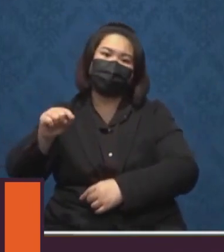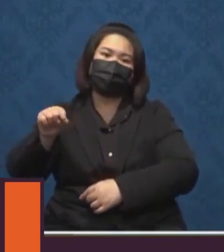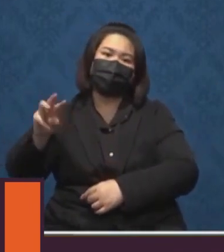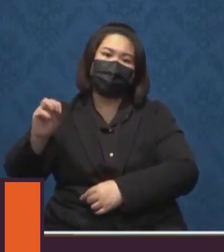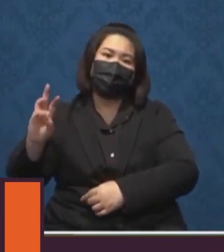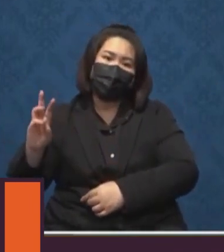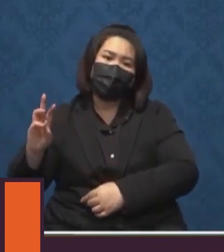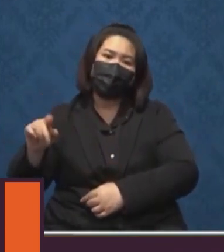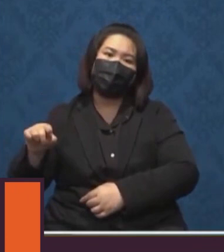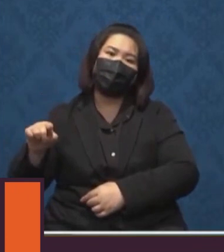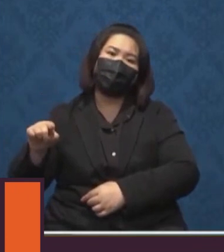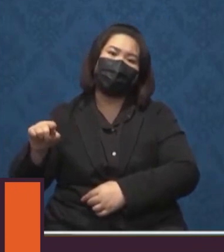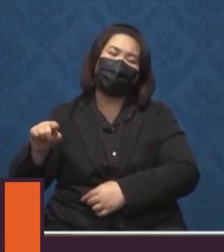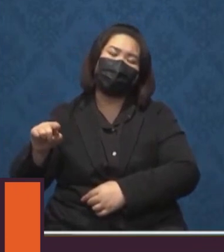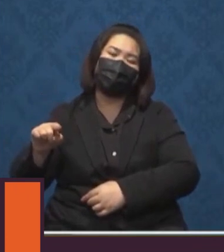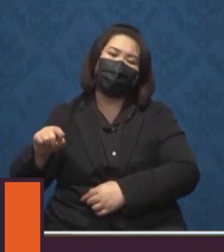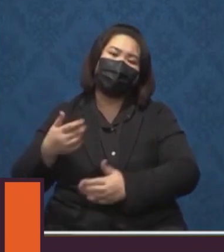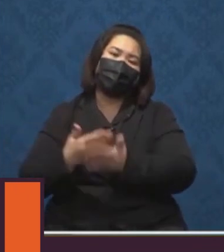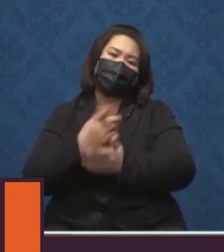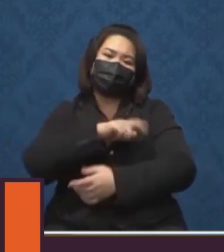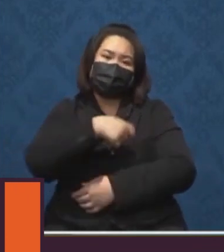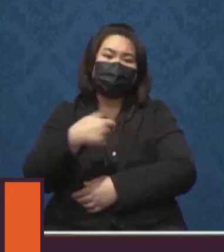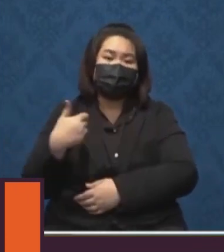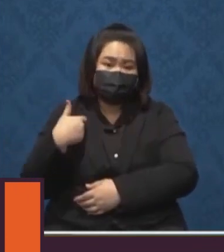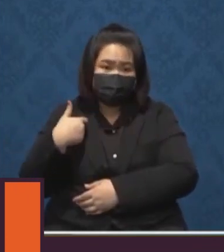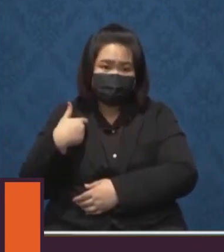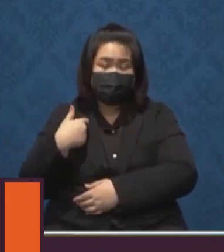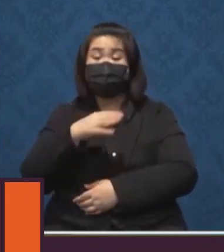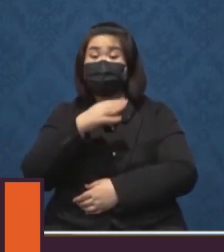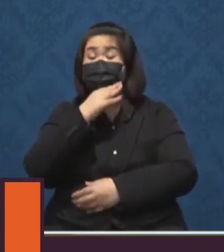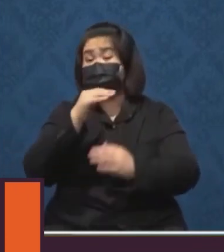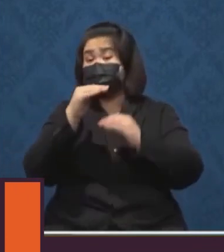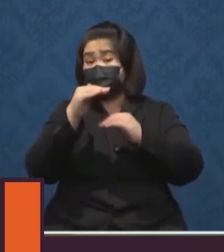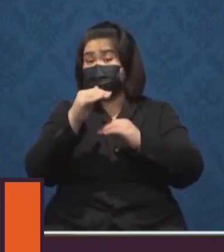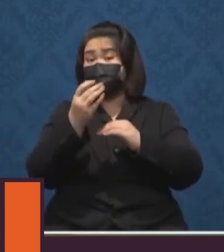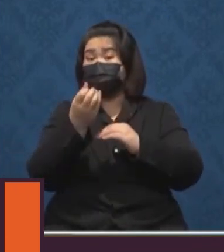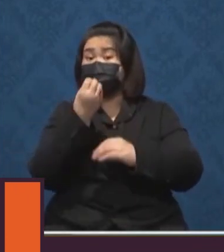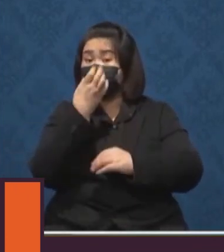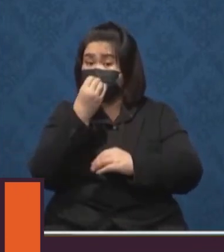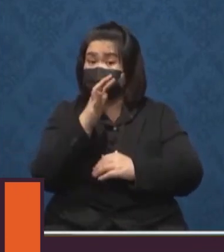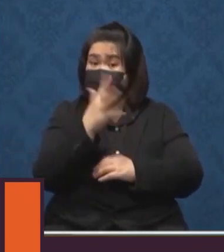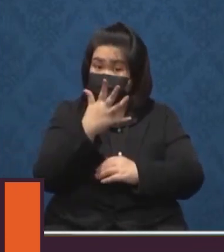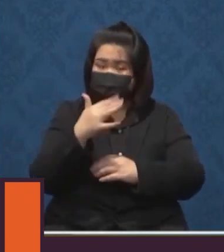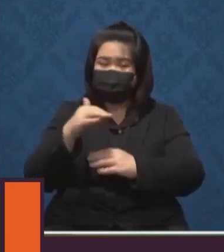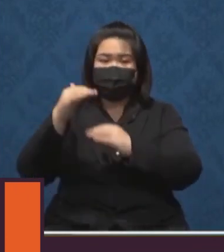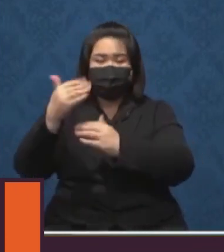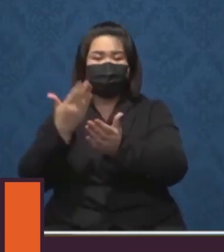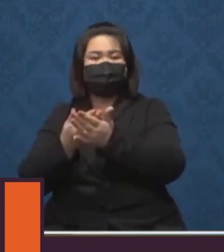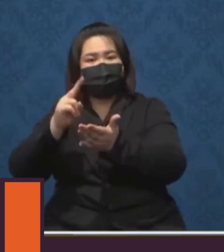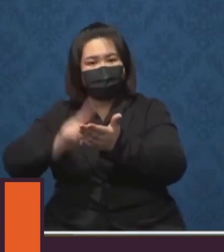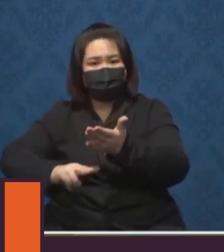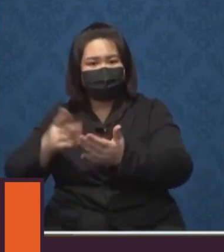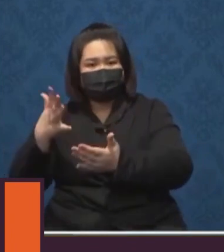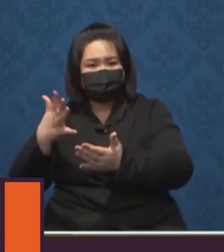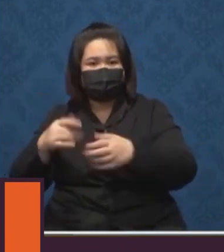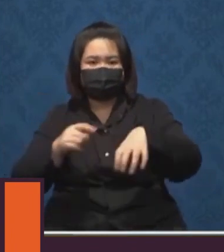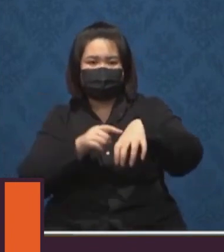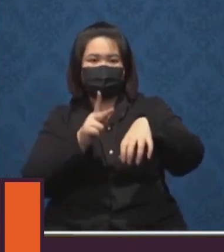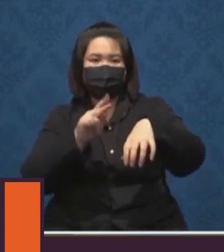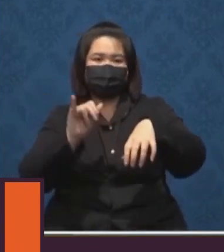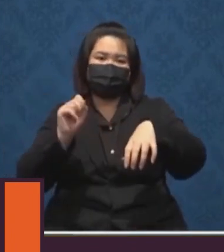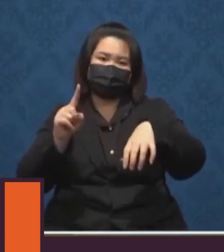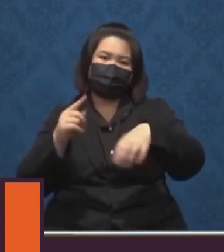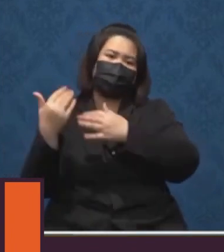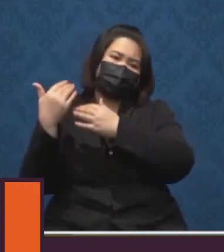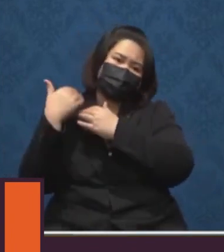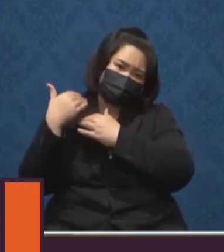ได้หากเราไม่กำหนดกรอบอัตราดอกเบี้ยและเงินเพิ่มที่เหมาะสมจะทำให้กองทุนกยศ.ต้องมาเป็นภาระท